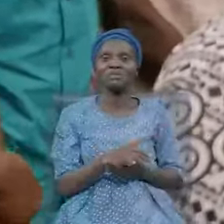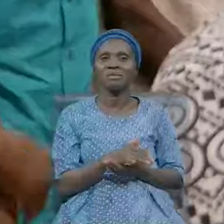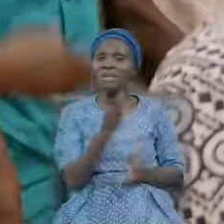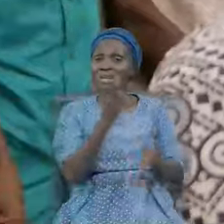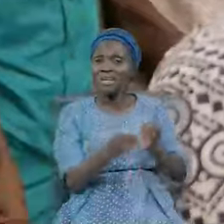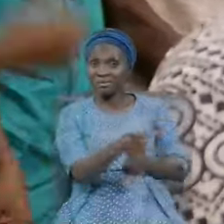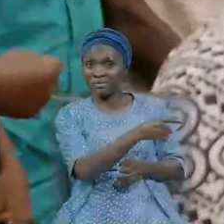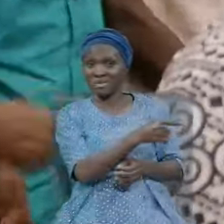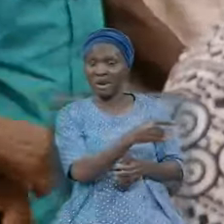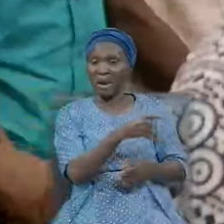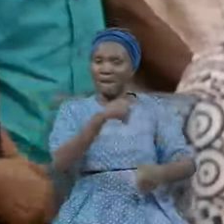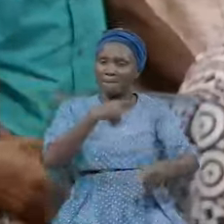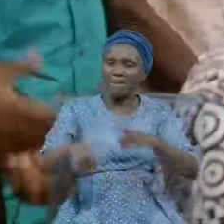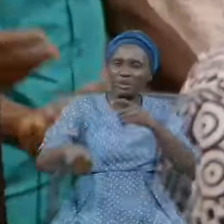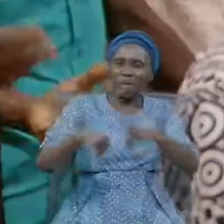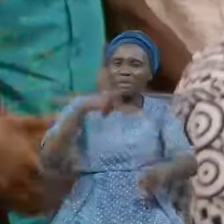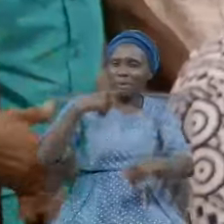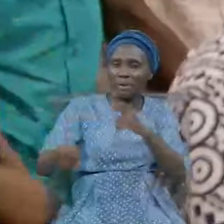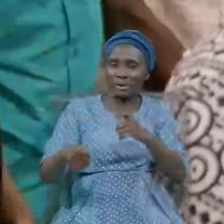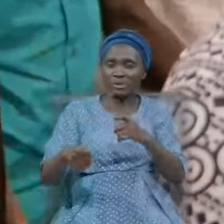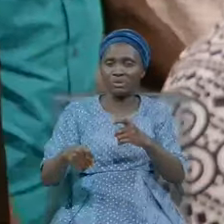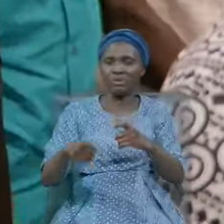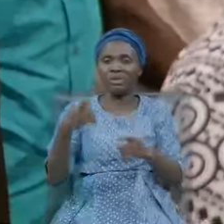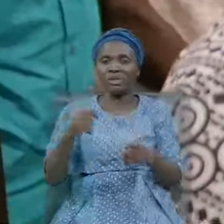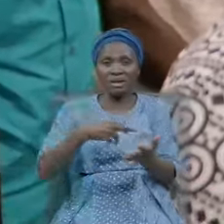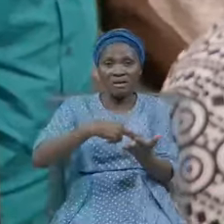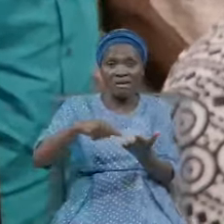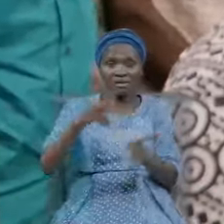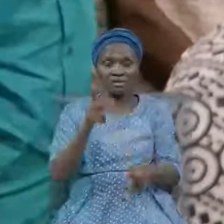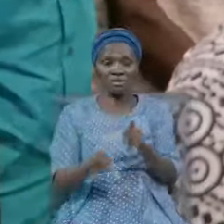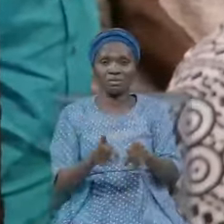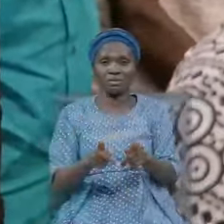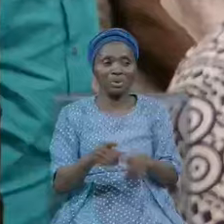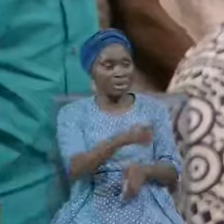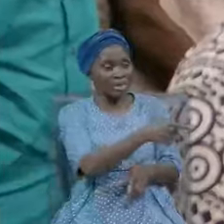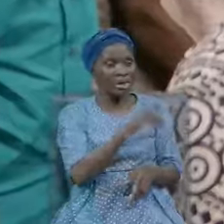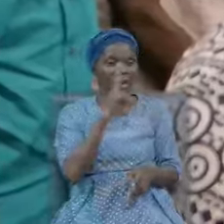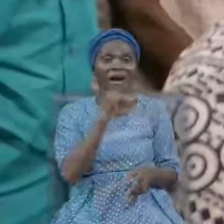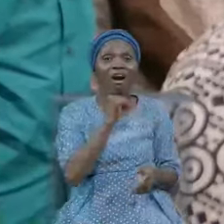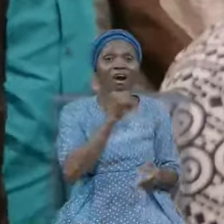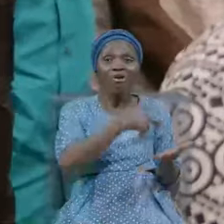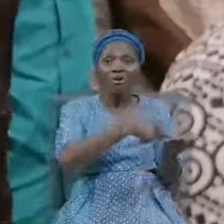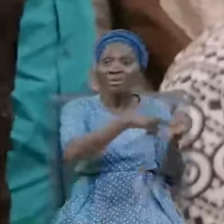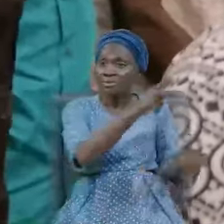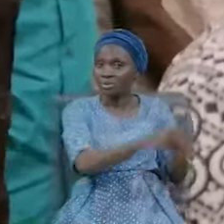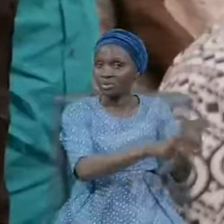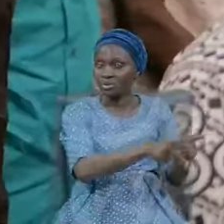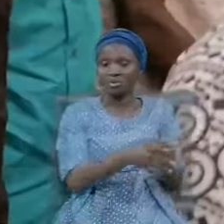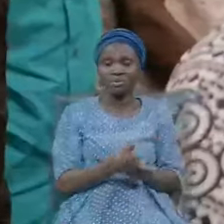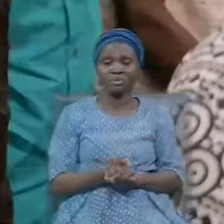qu'ils détiennent, s'ils persécutent le juste, donc ils sont des injustes.